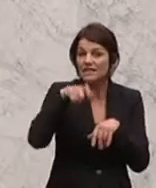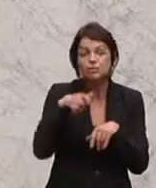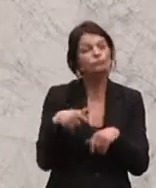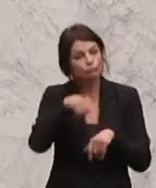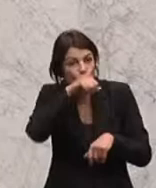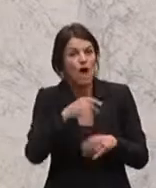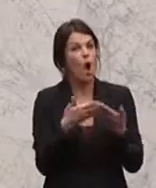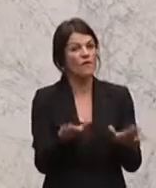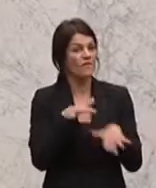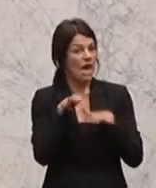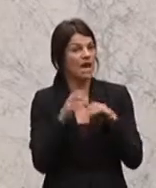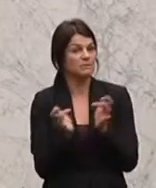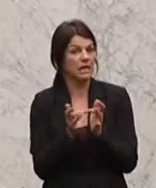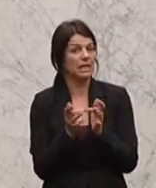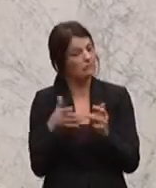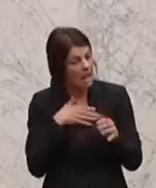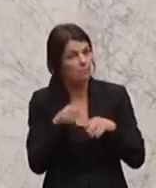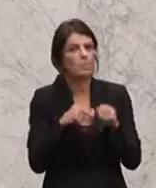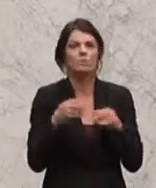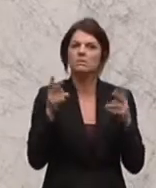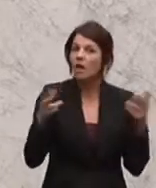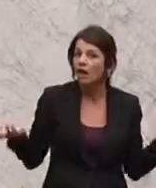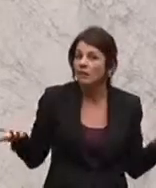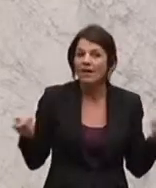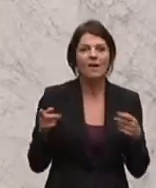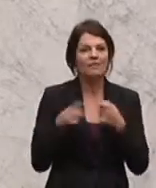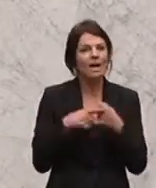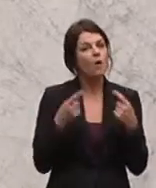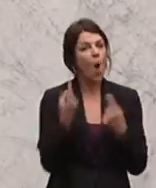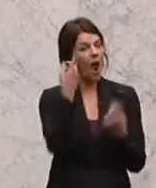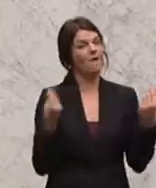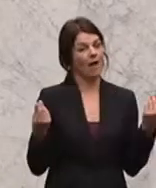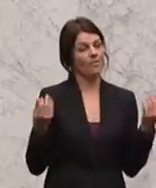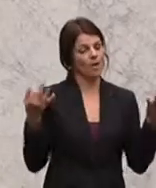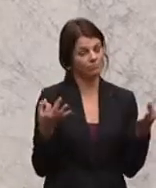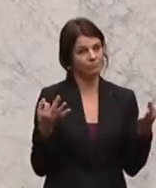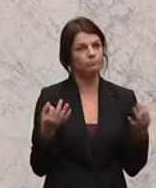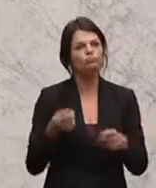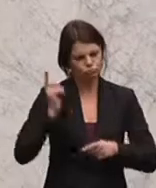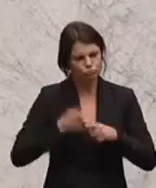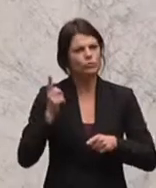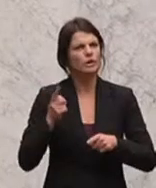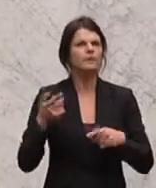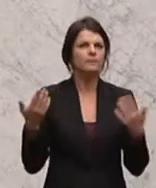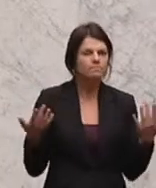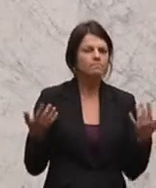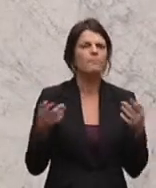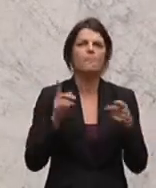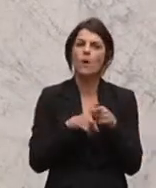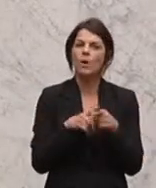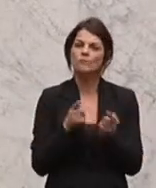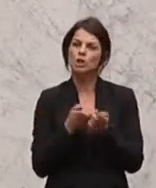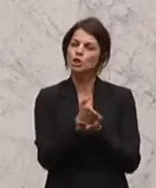die Öffis ganz einfach dann, wenn sie eine hohe Qualität aufweisen, Zuverlässigkeit aufweisen